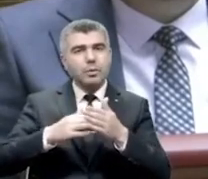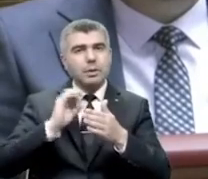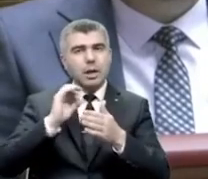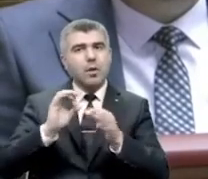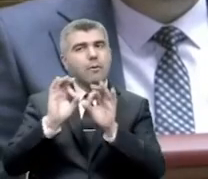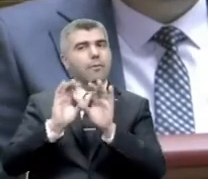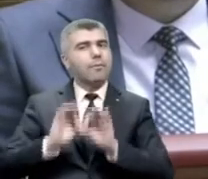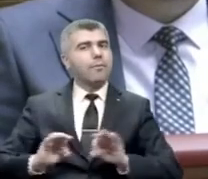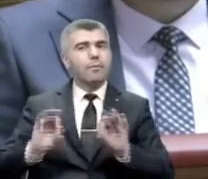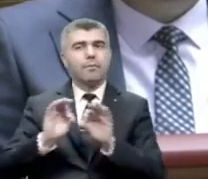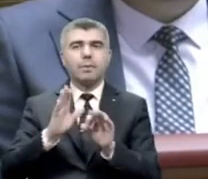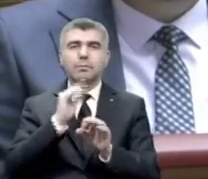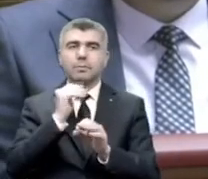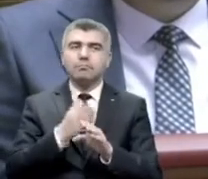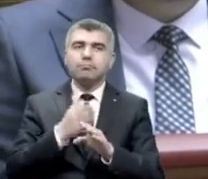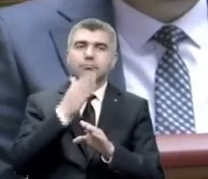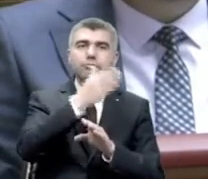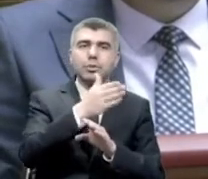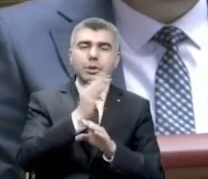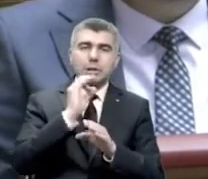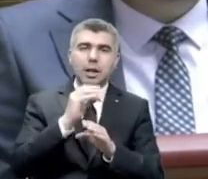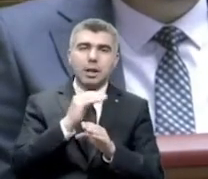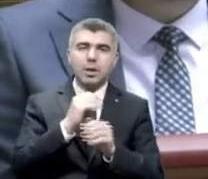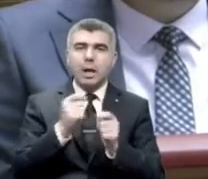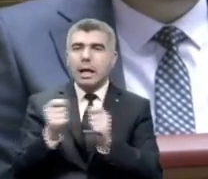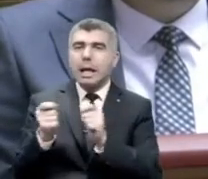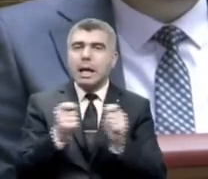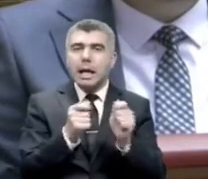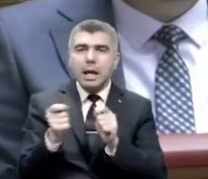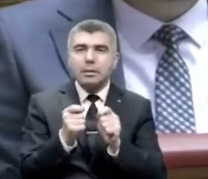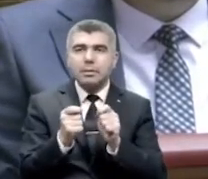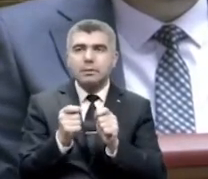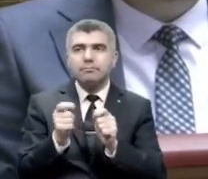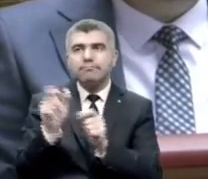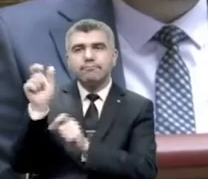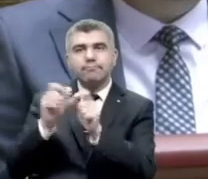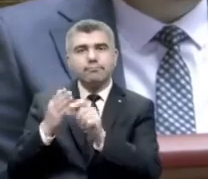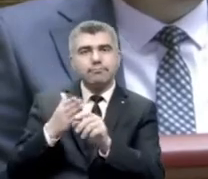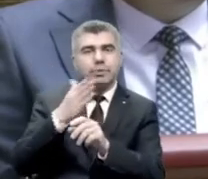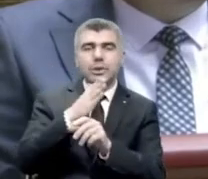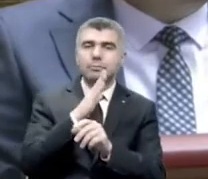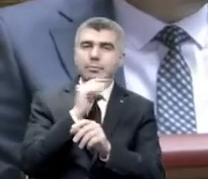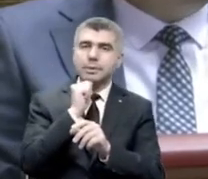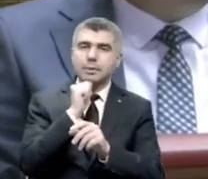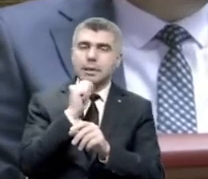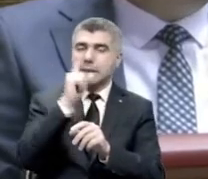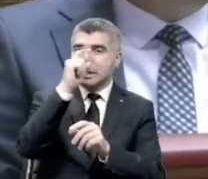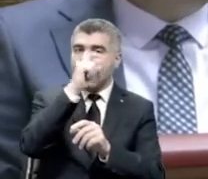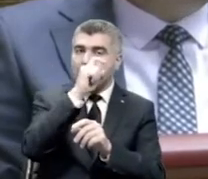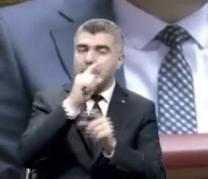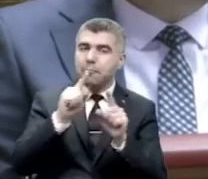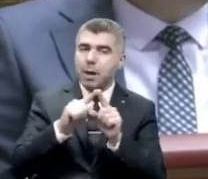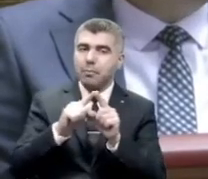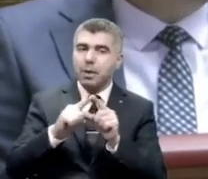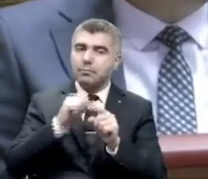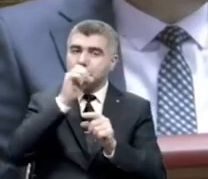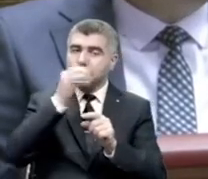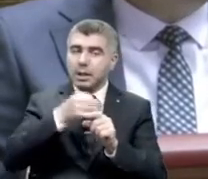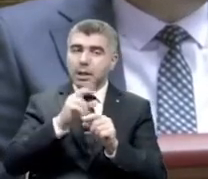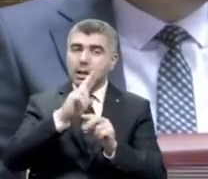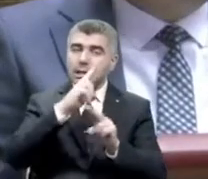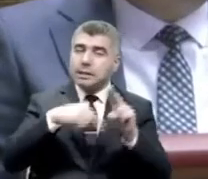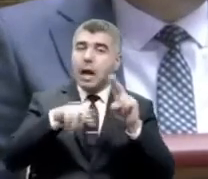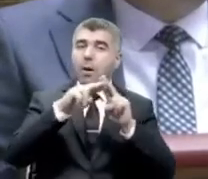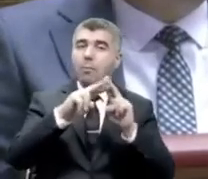كيدير بنقص، والمعاناة كتزيد في الأعياد والعطل. هذا الشيء غير قابل لتأجيل. السيد الوزير، بغينا جواب واضح وجدولة